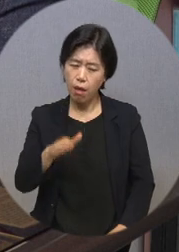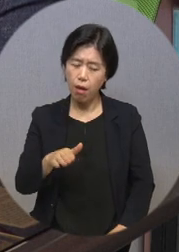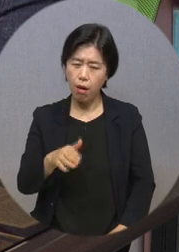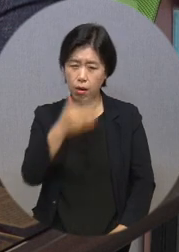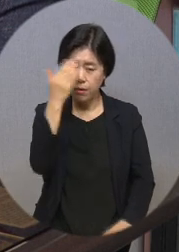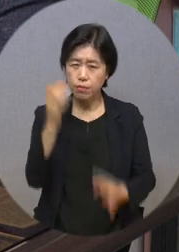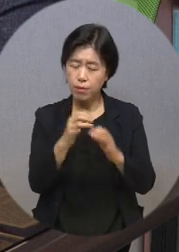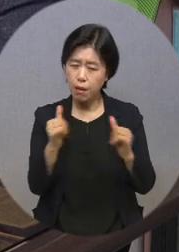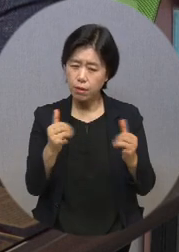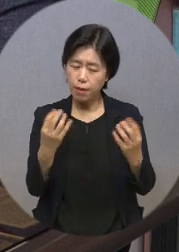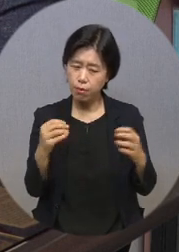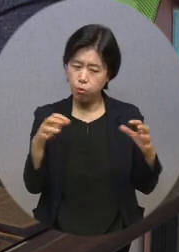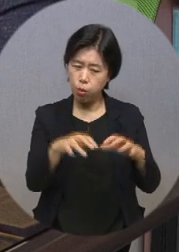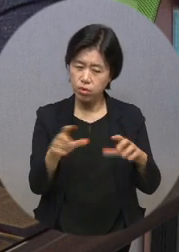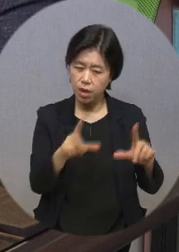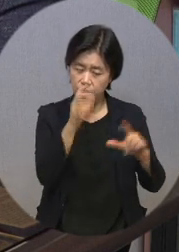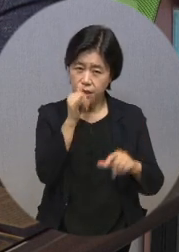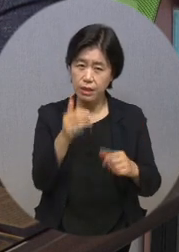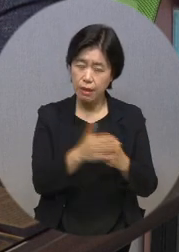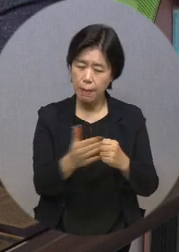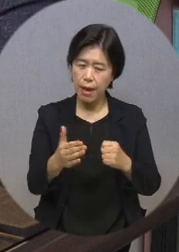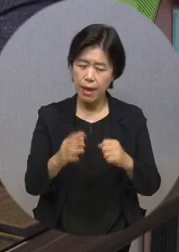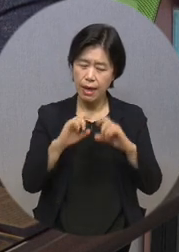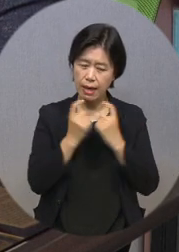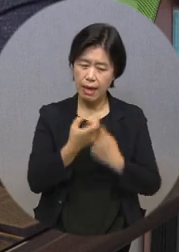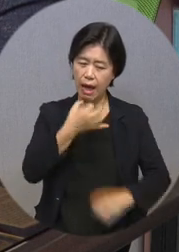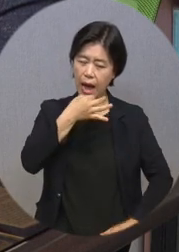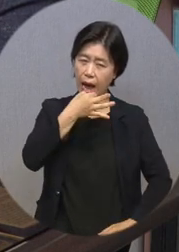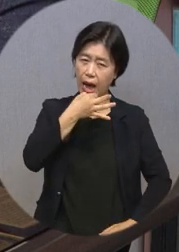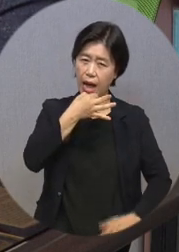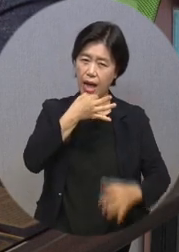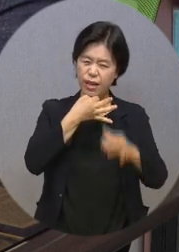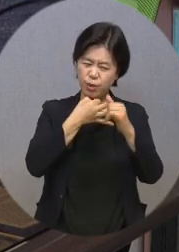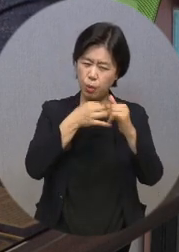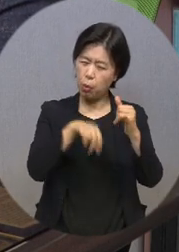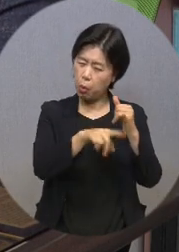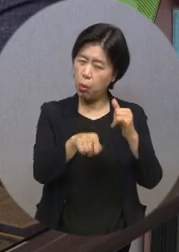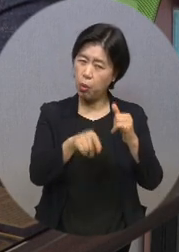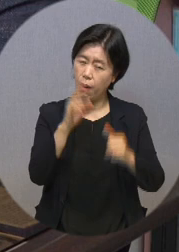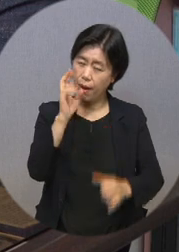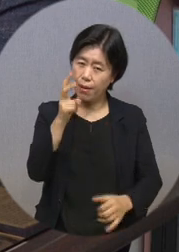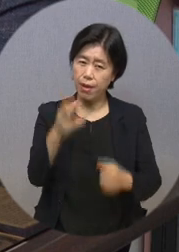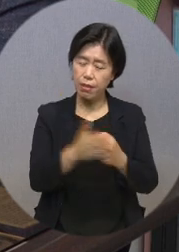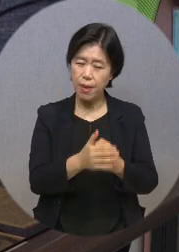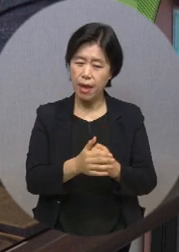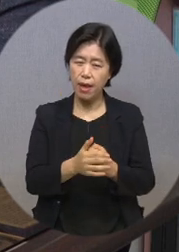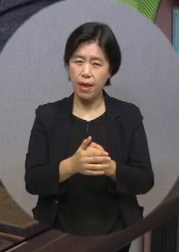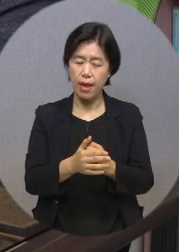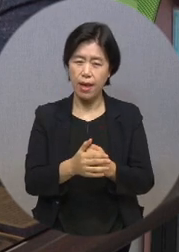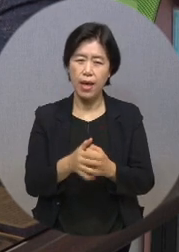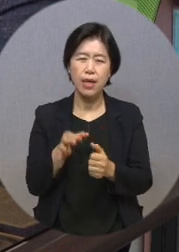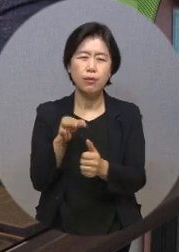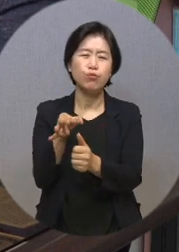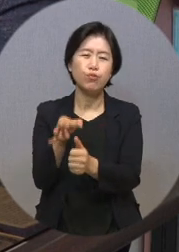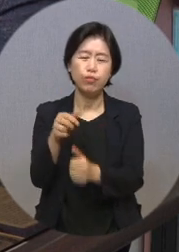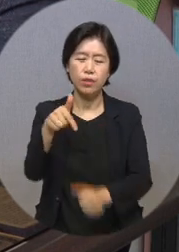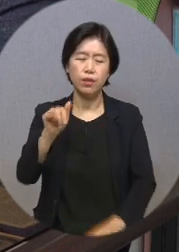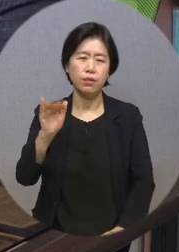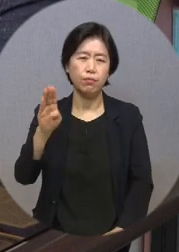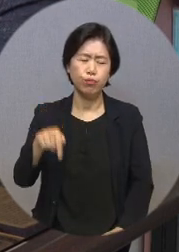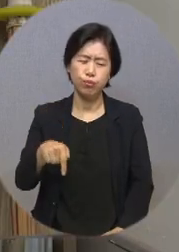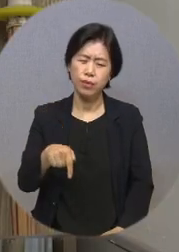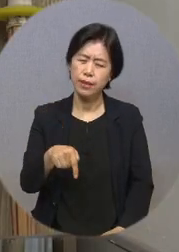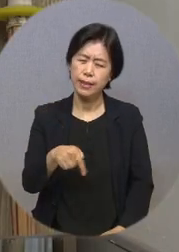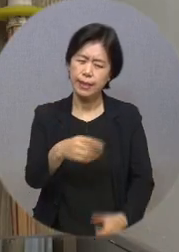않을까. 요즘은 또 자기 또 개인 이익주의가 또 팽배한 시대이기 때문에 그런 그 걱정도 들었었거든요. 그러나 막상